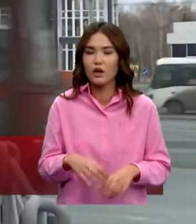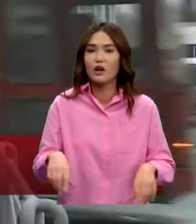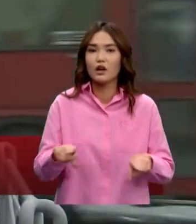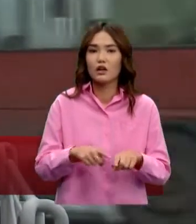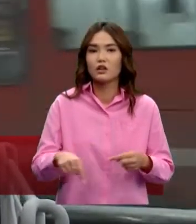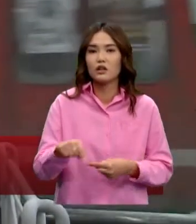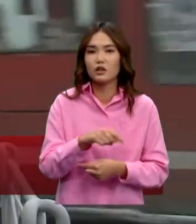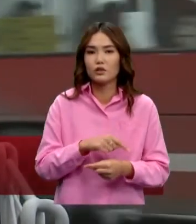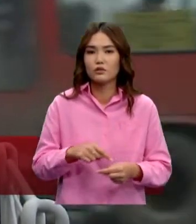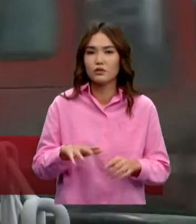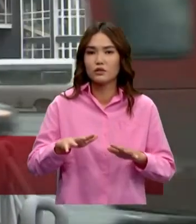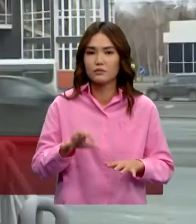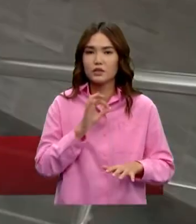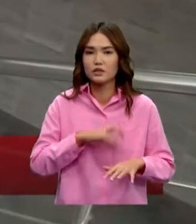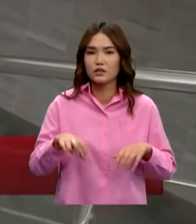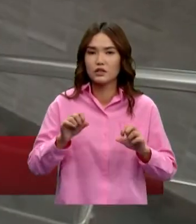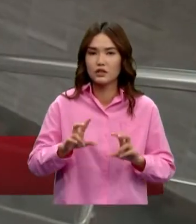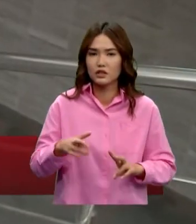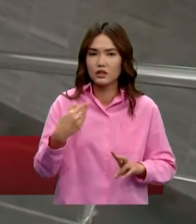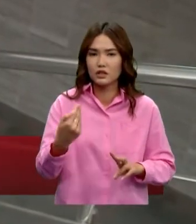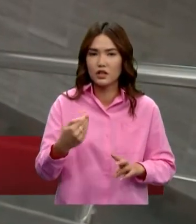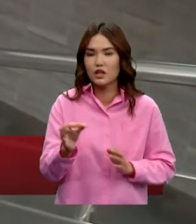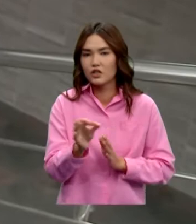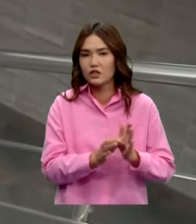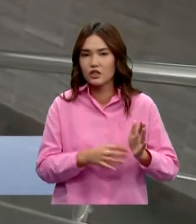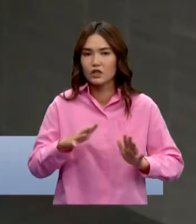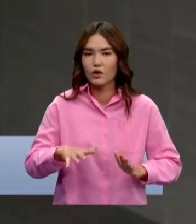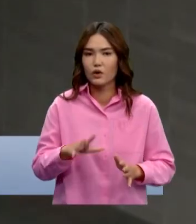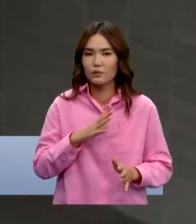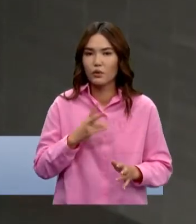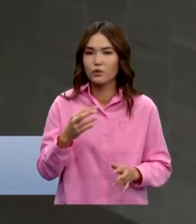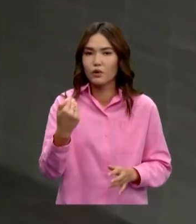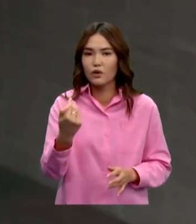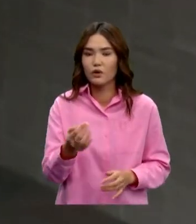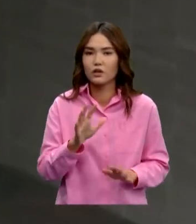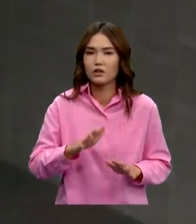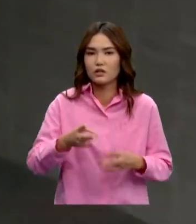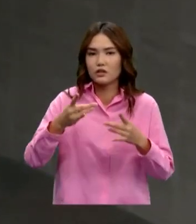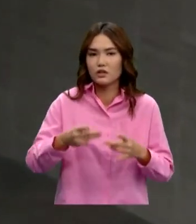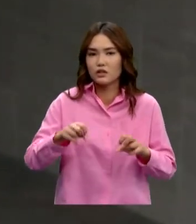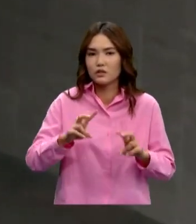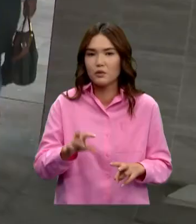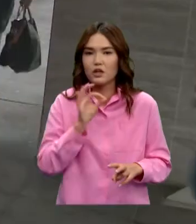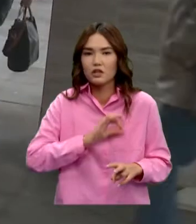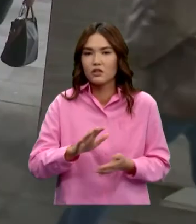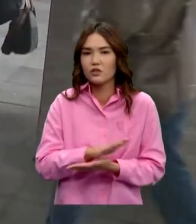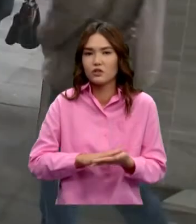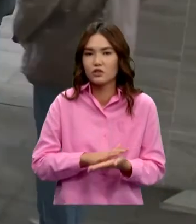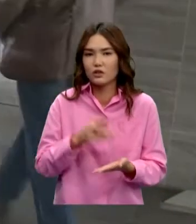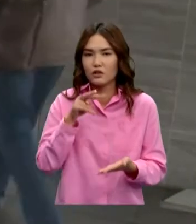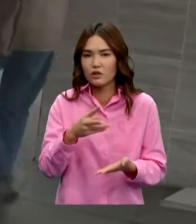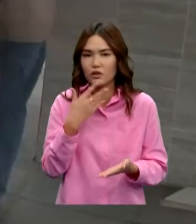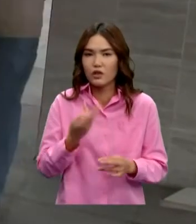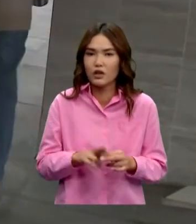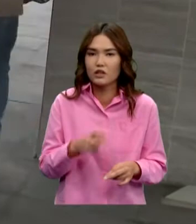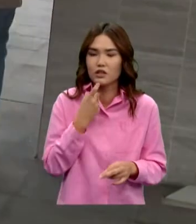үстімен өтуге арналған көпір. Бұл жерге жедел саты орналастырылған. Бірақ оның қызығын көрген әзірге ешкім жоқ. Осы